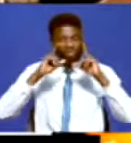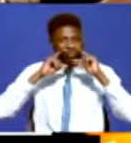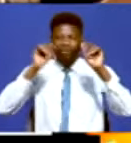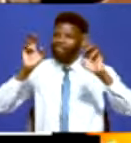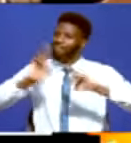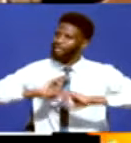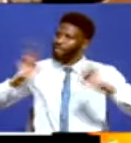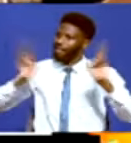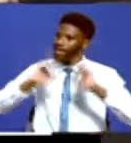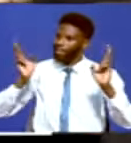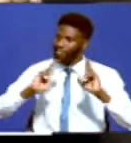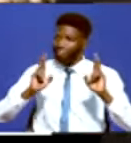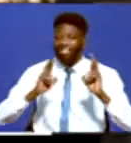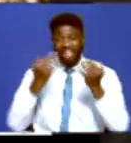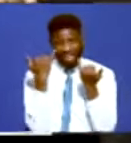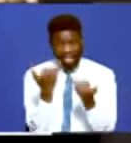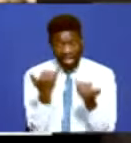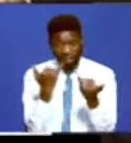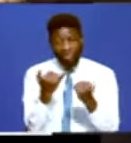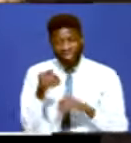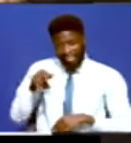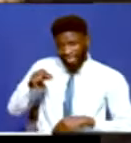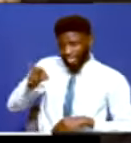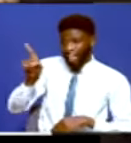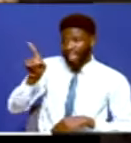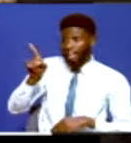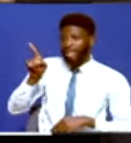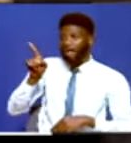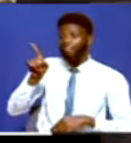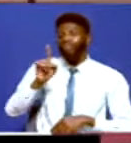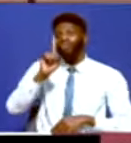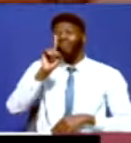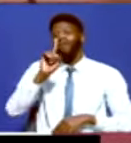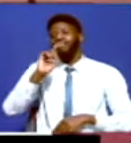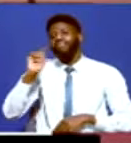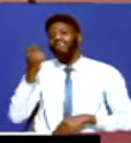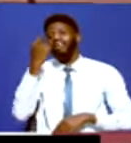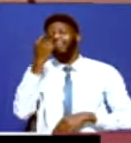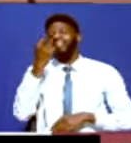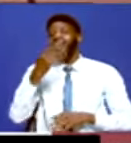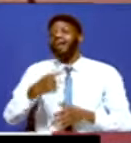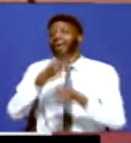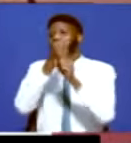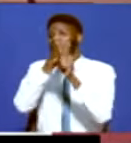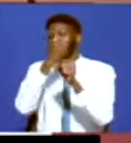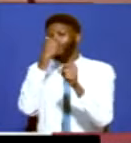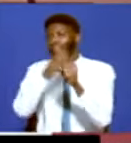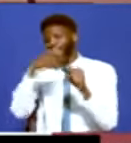ambayo huenda ikayumbisha azma yake kwenye muungano wa One Kenya Alliance.